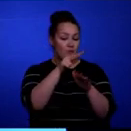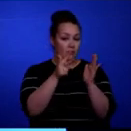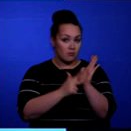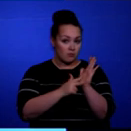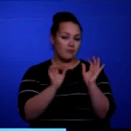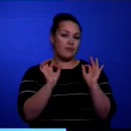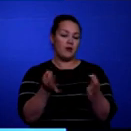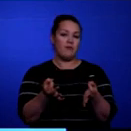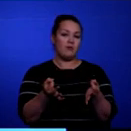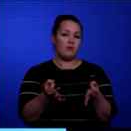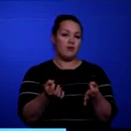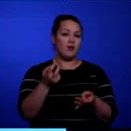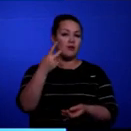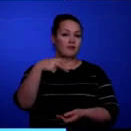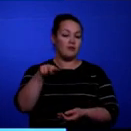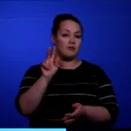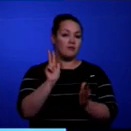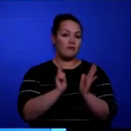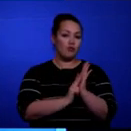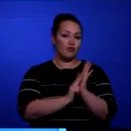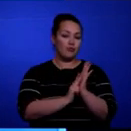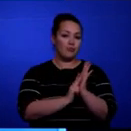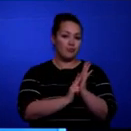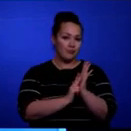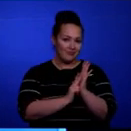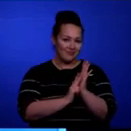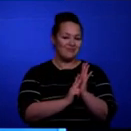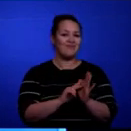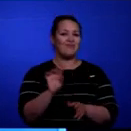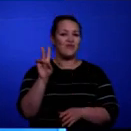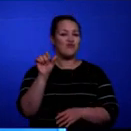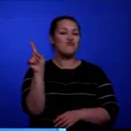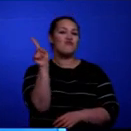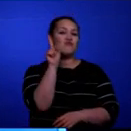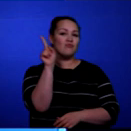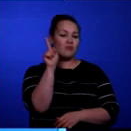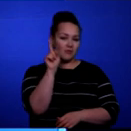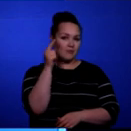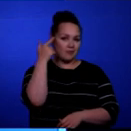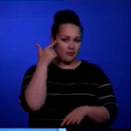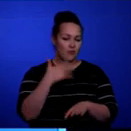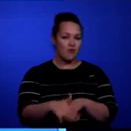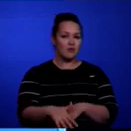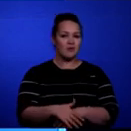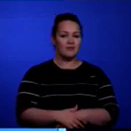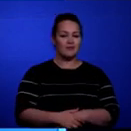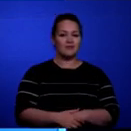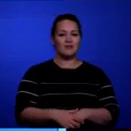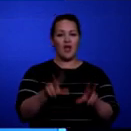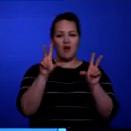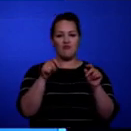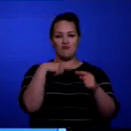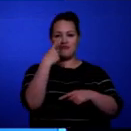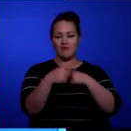правильно 28 ну что теперь понятно обещаю в